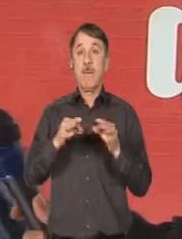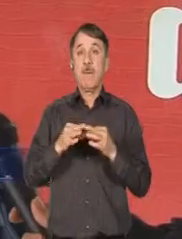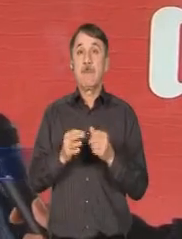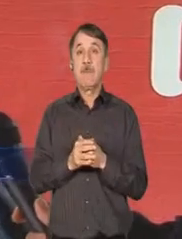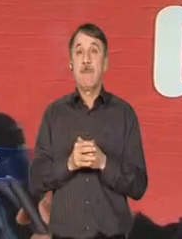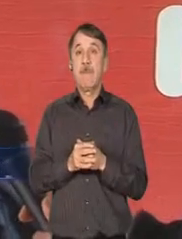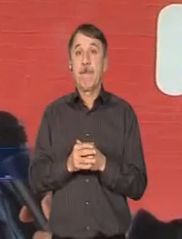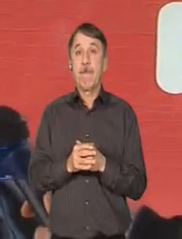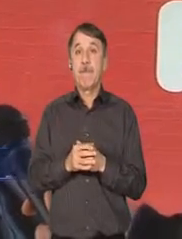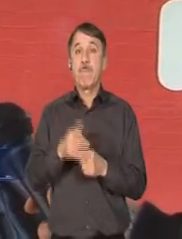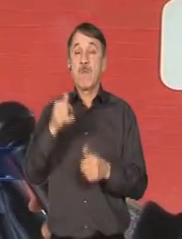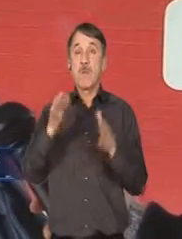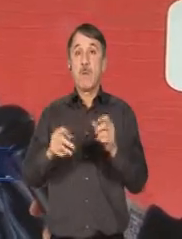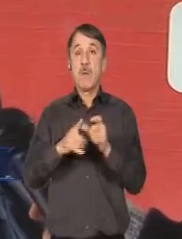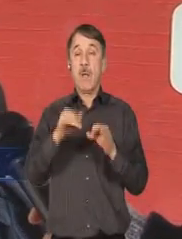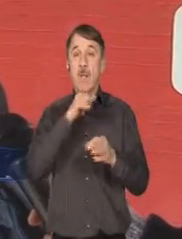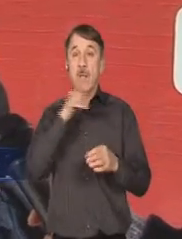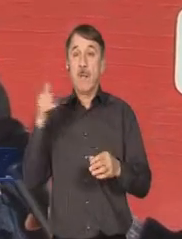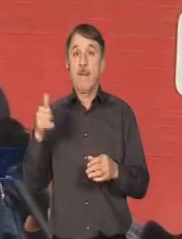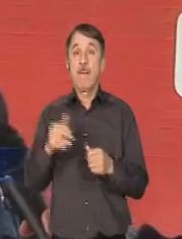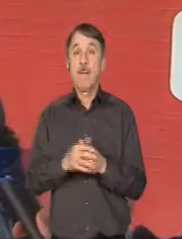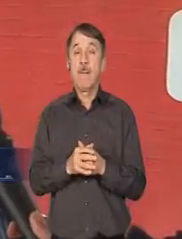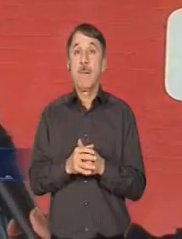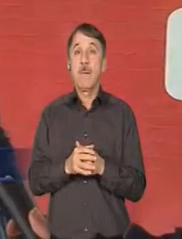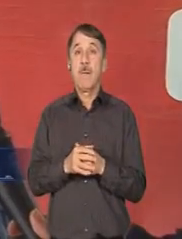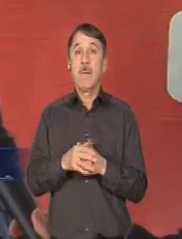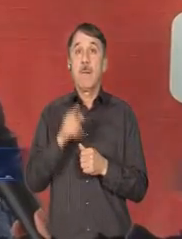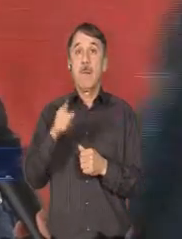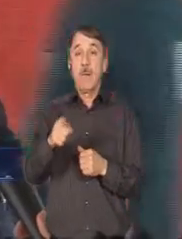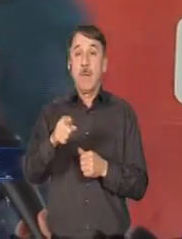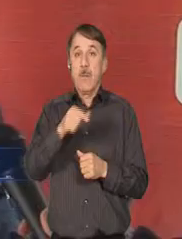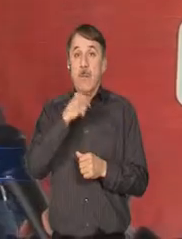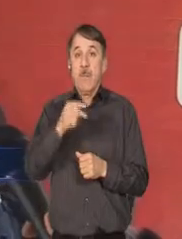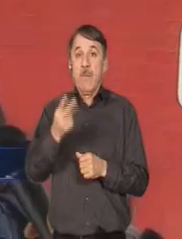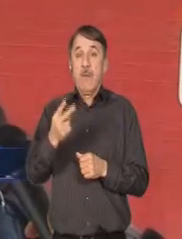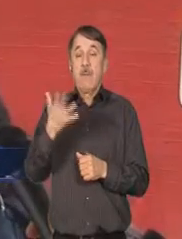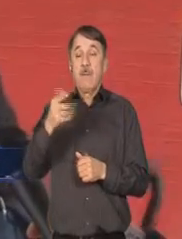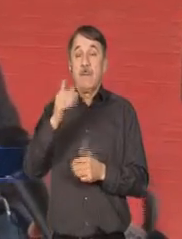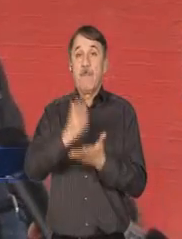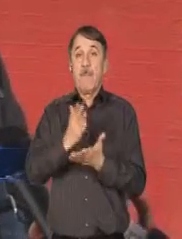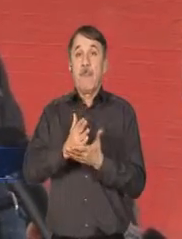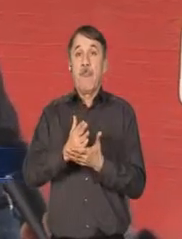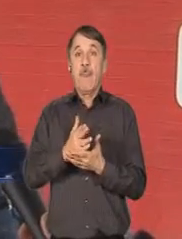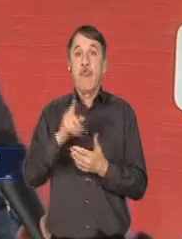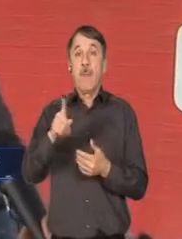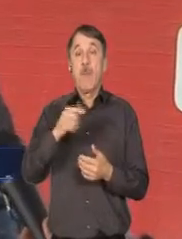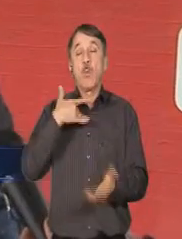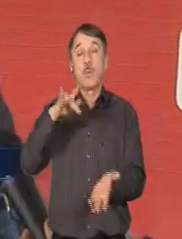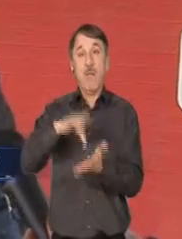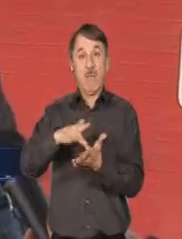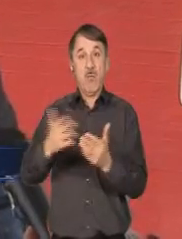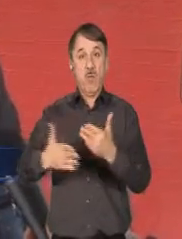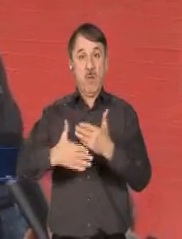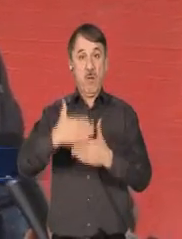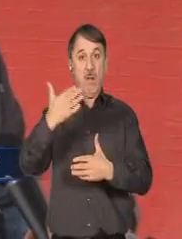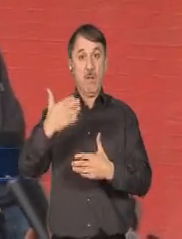nema dovoljno i da nema dovoljno sređenih parkinga, naročito je kritično u centru